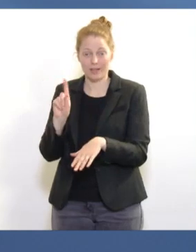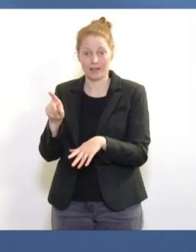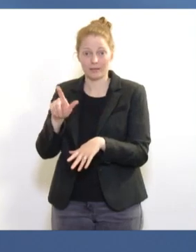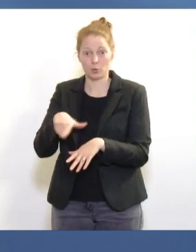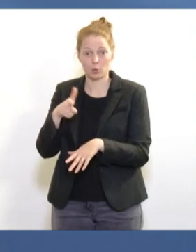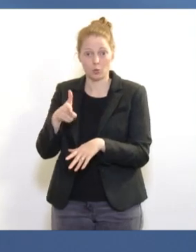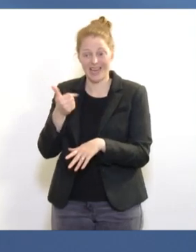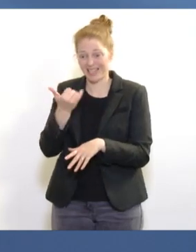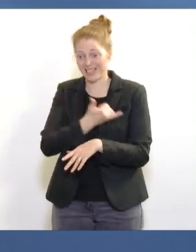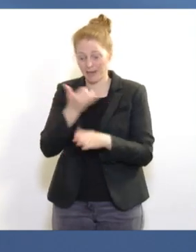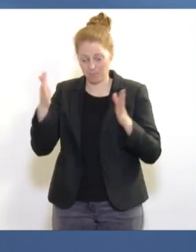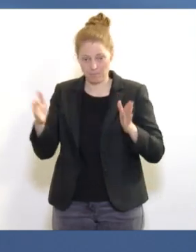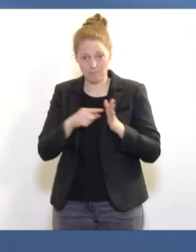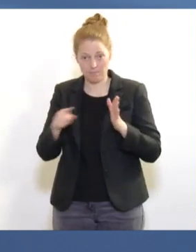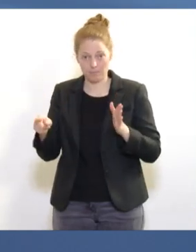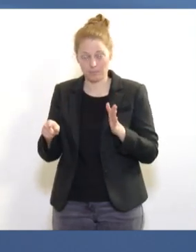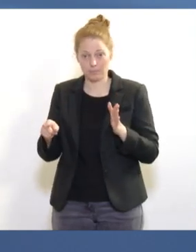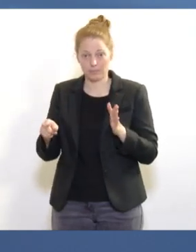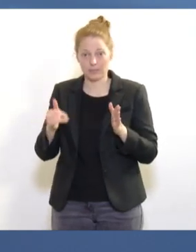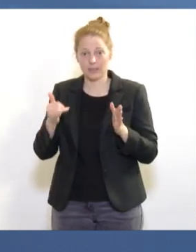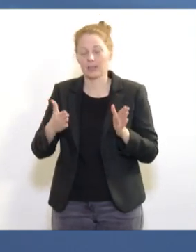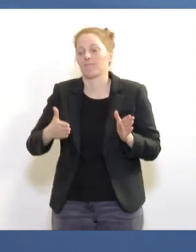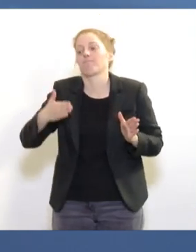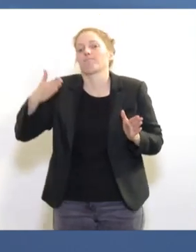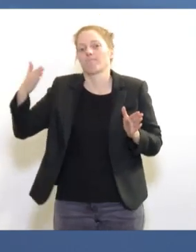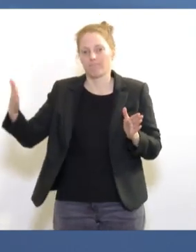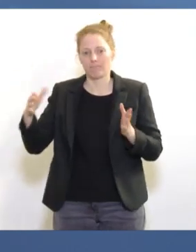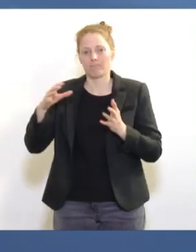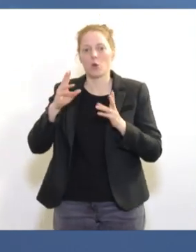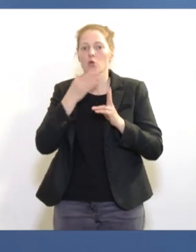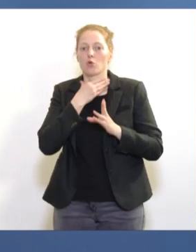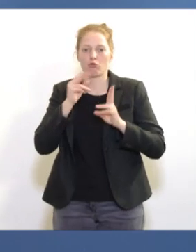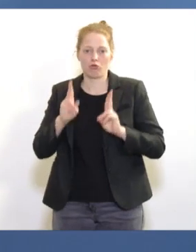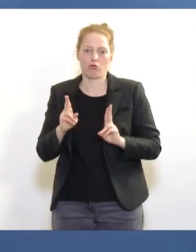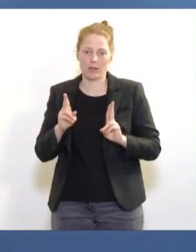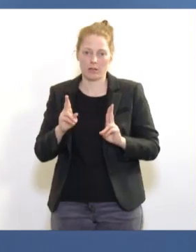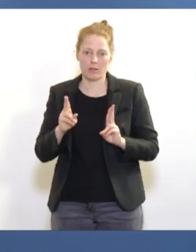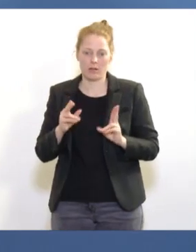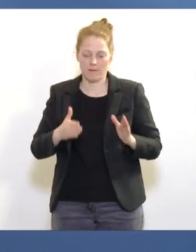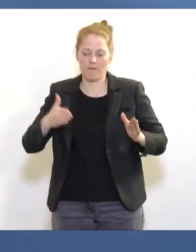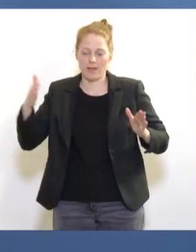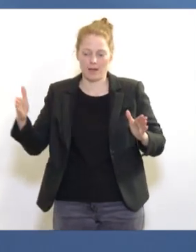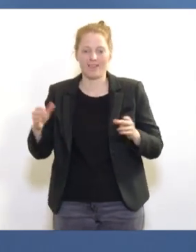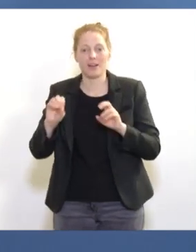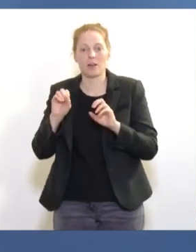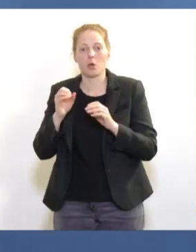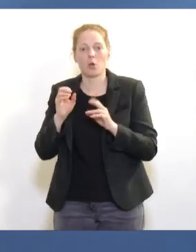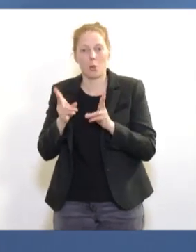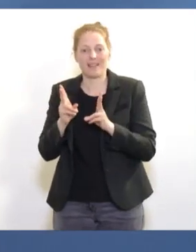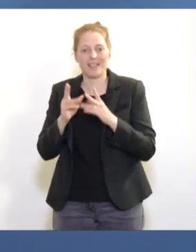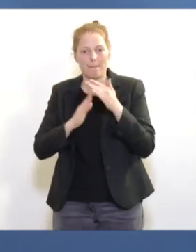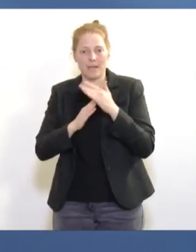Delay verlängert im Dauer vom Etat der Krise. Die Leute, die an einem Contrat